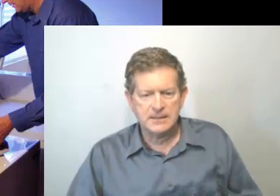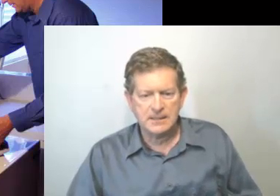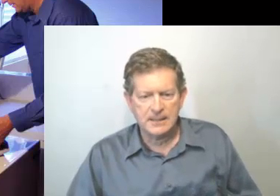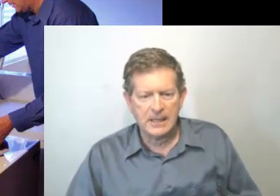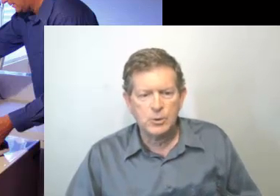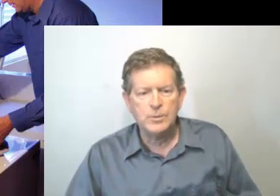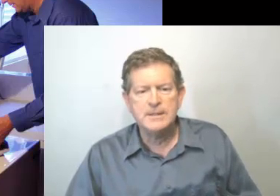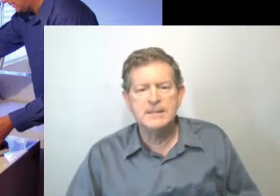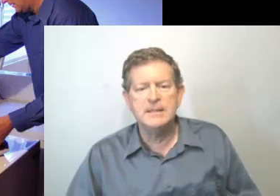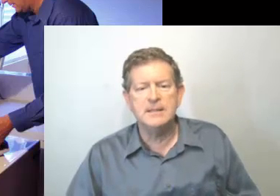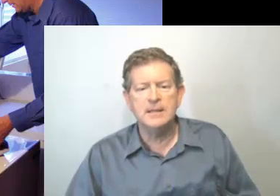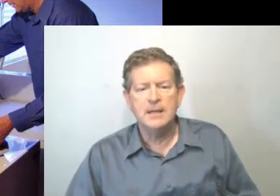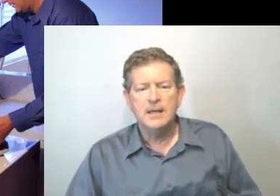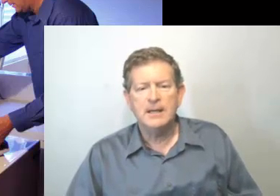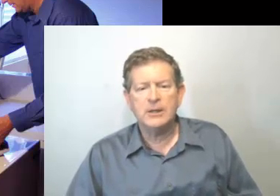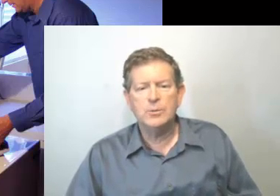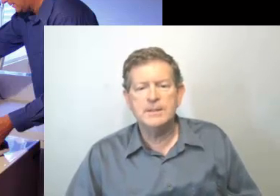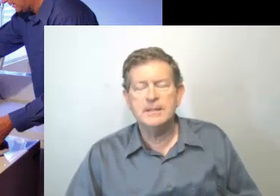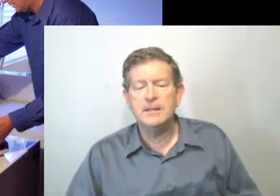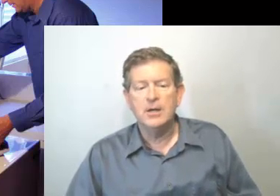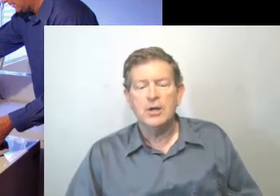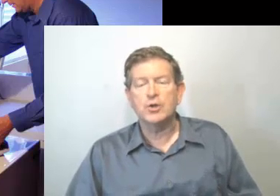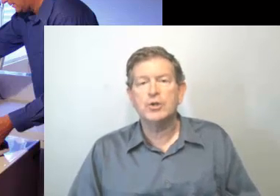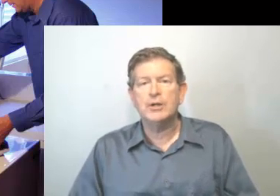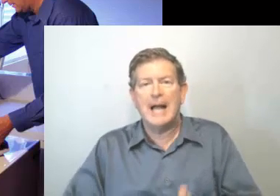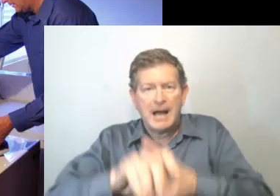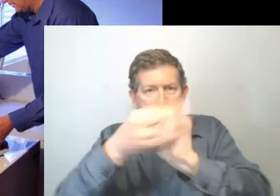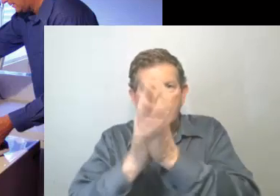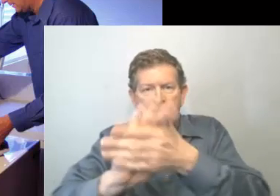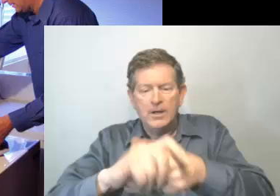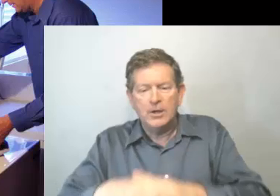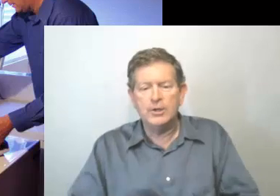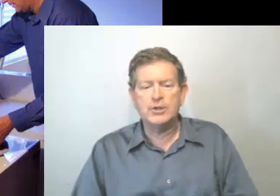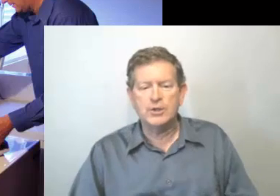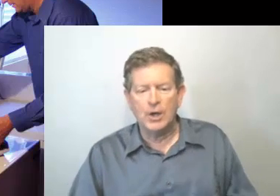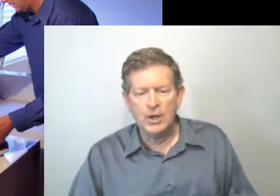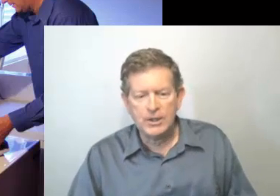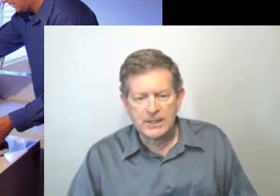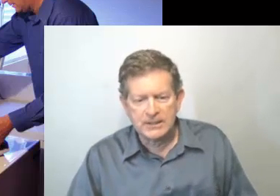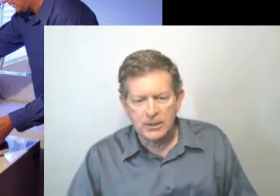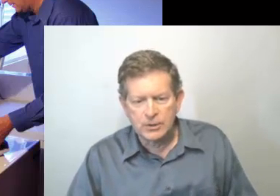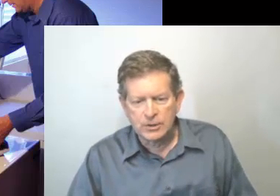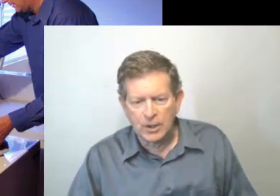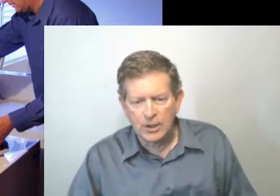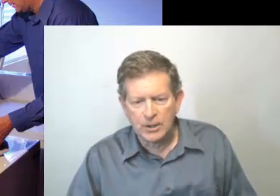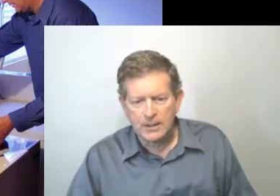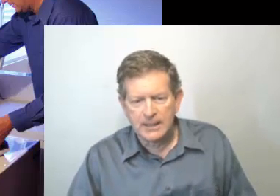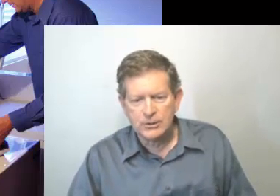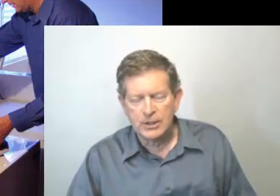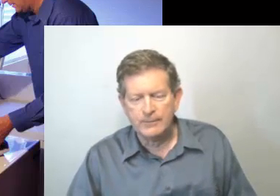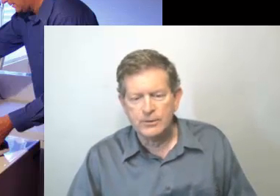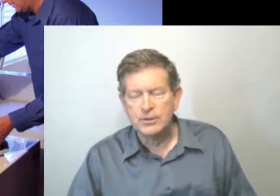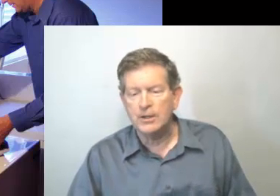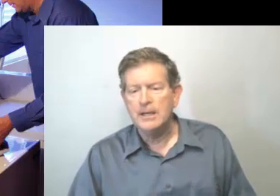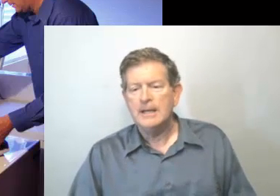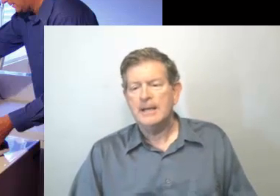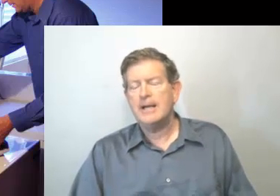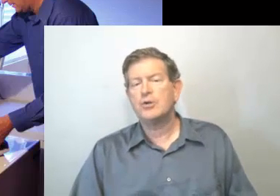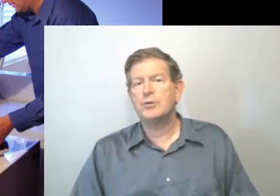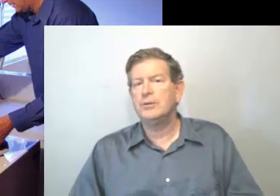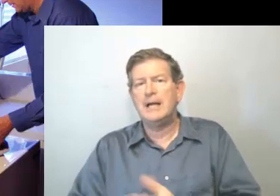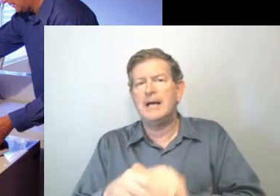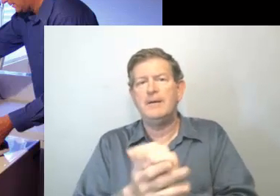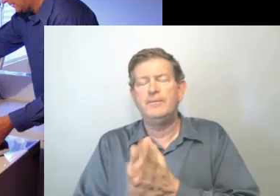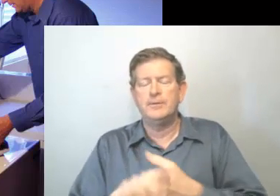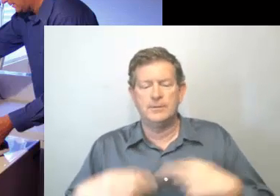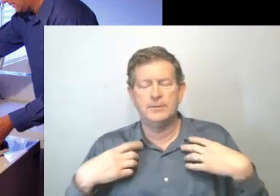ça, ça c'est la cuisine. La cuisine. Je lave le sol, ça c'est le sol, hein, je lave le sol. Et